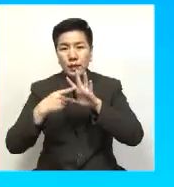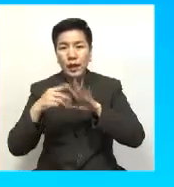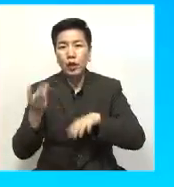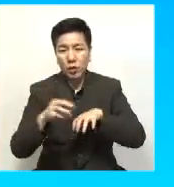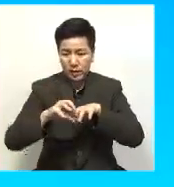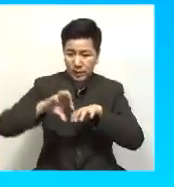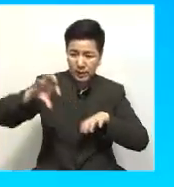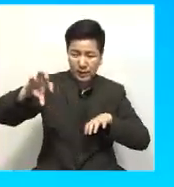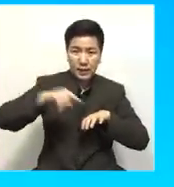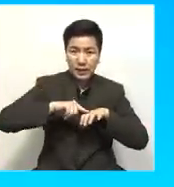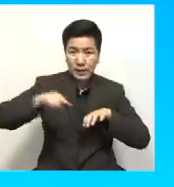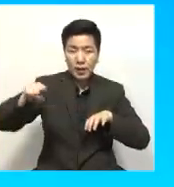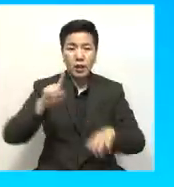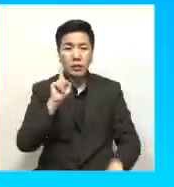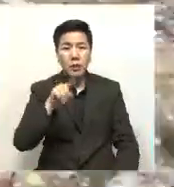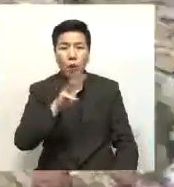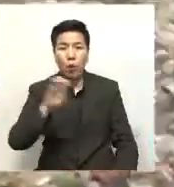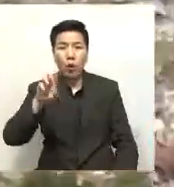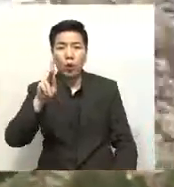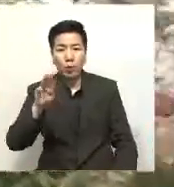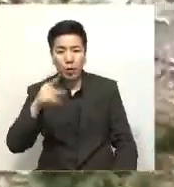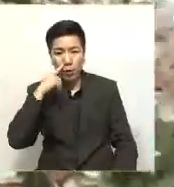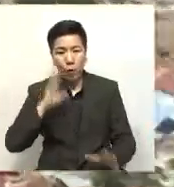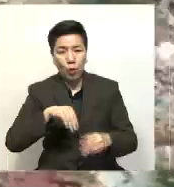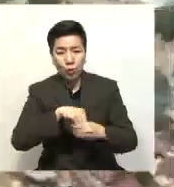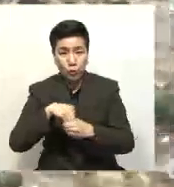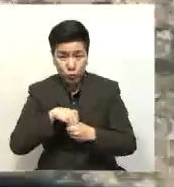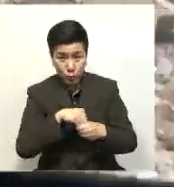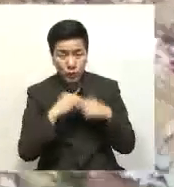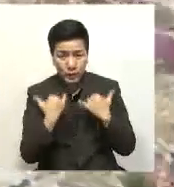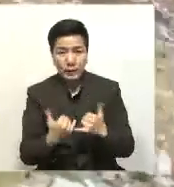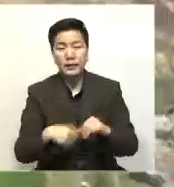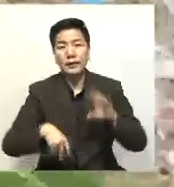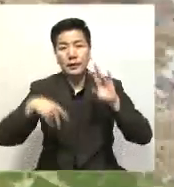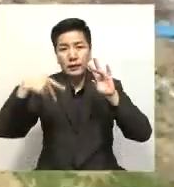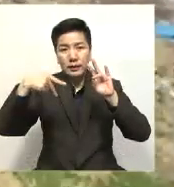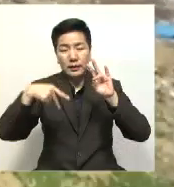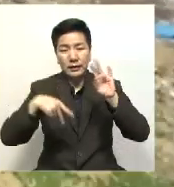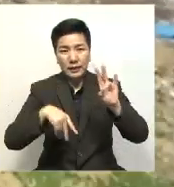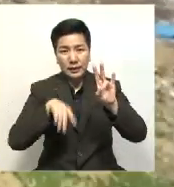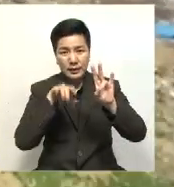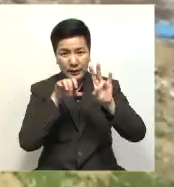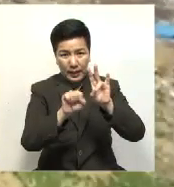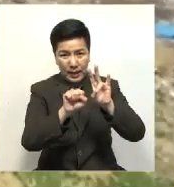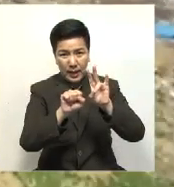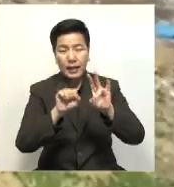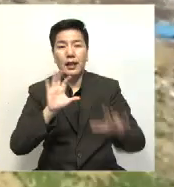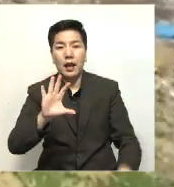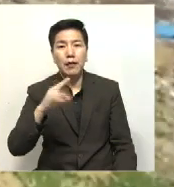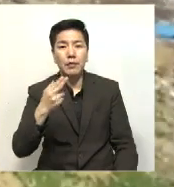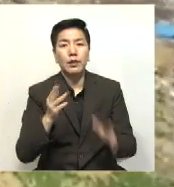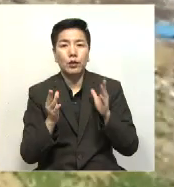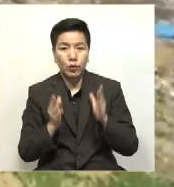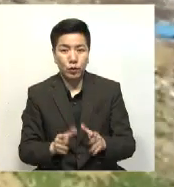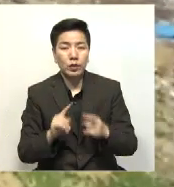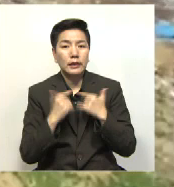วสีราวๆ 1,600 กิโลเมตรซุมบามีประชาชนอาศัยราวๆ 7,750